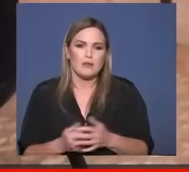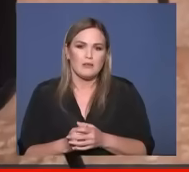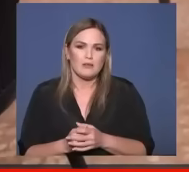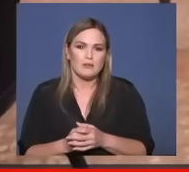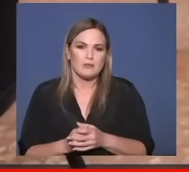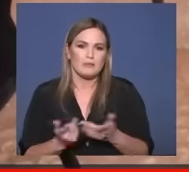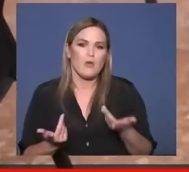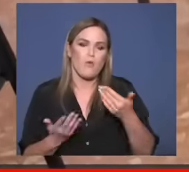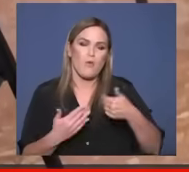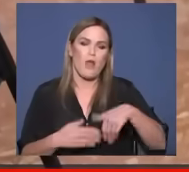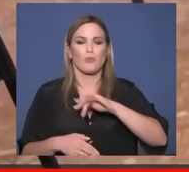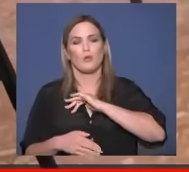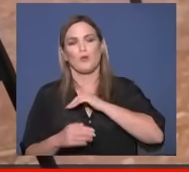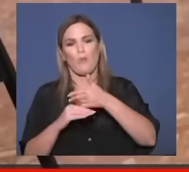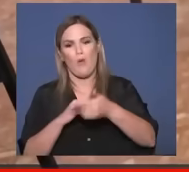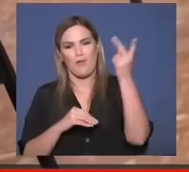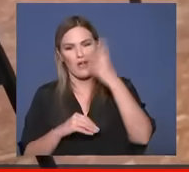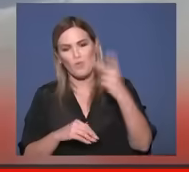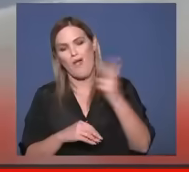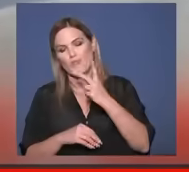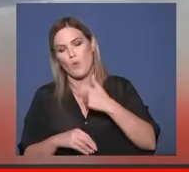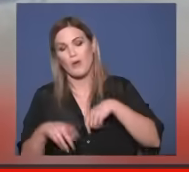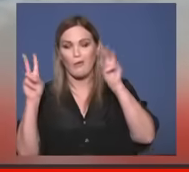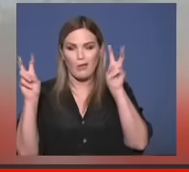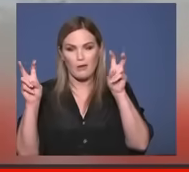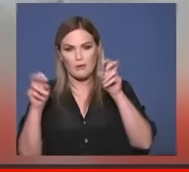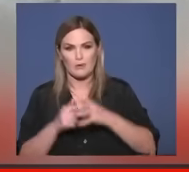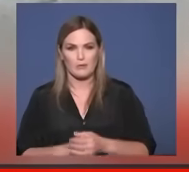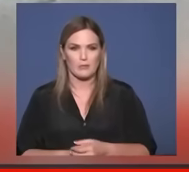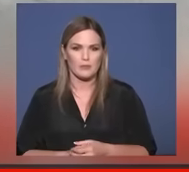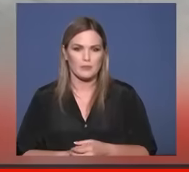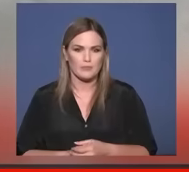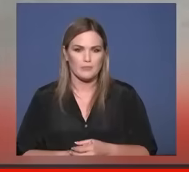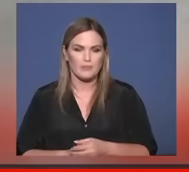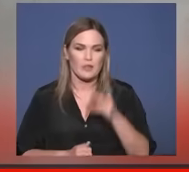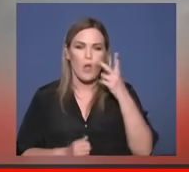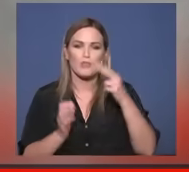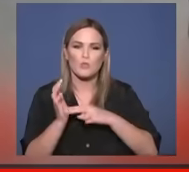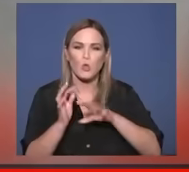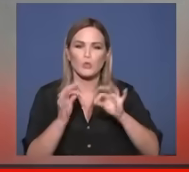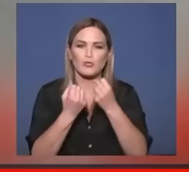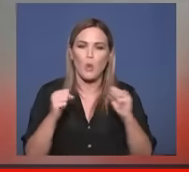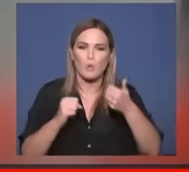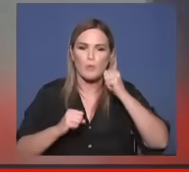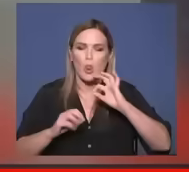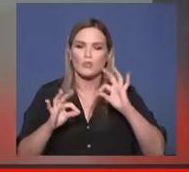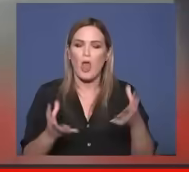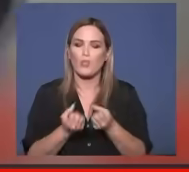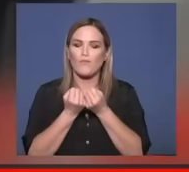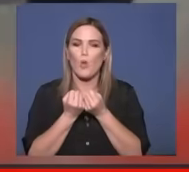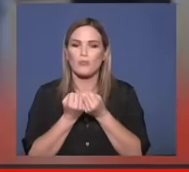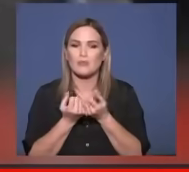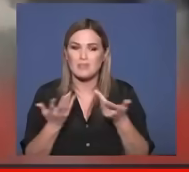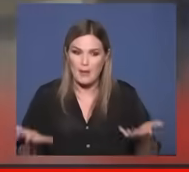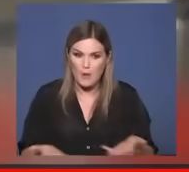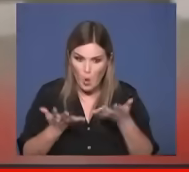הלכנו לישון מאוחר והבנו שעבדו עלינו, במרכאות. את רואה את התמונות של השחרור אתמול של החטופות, זה מעודד